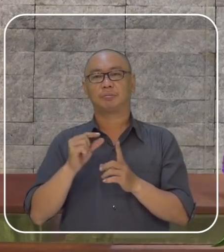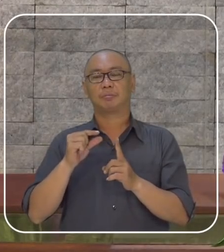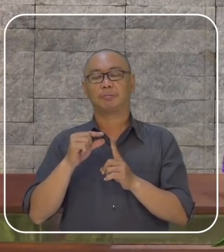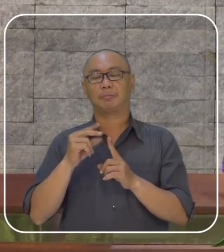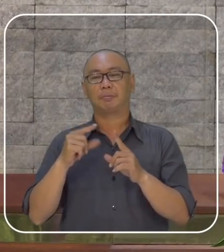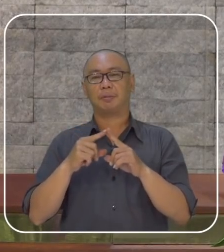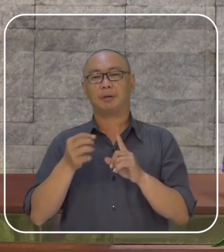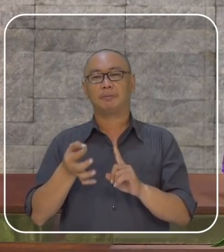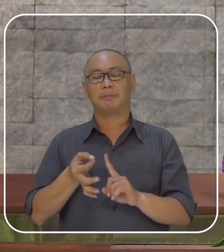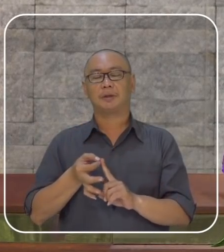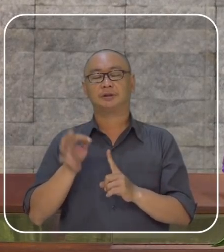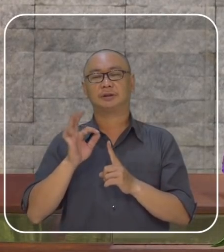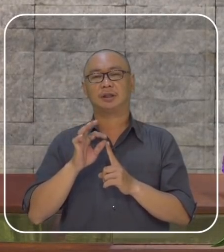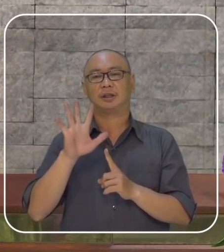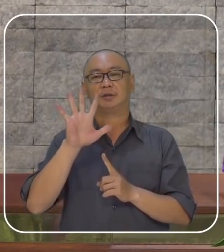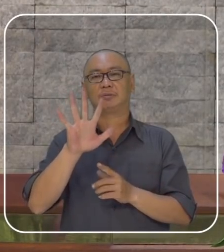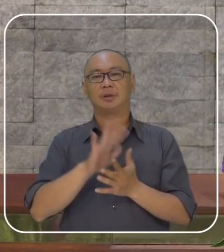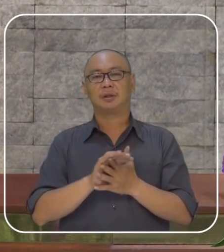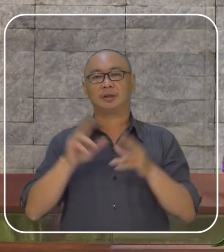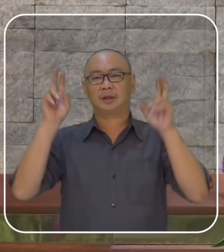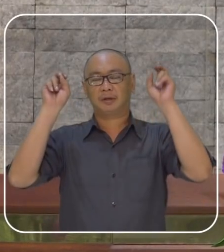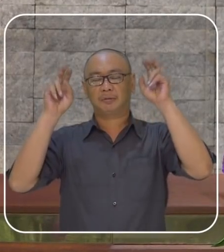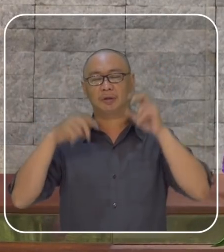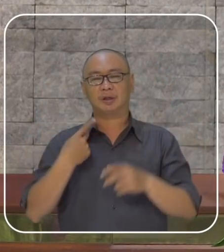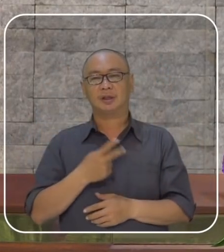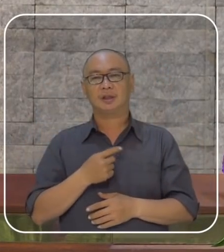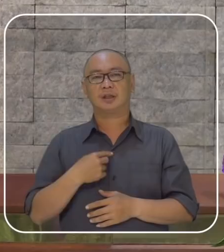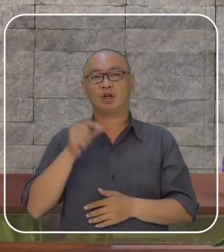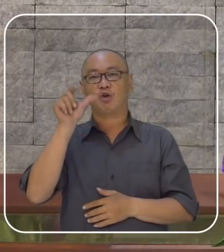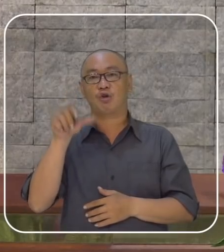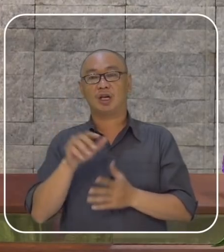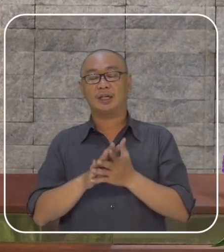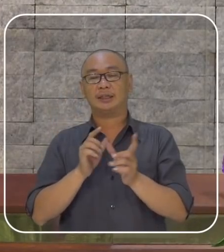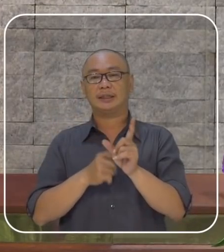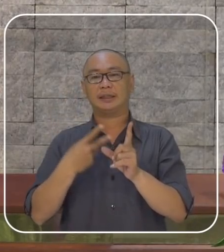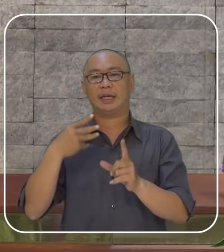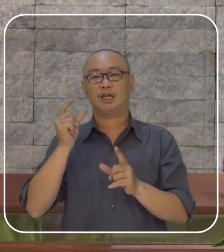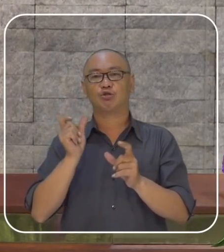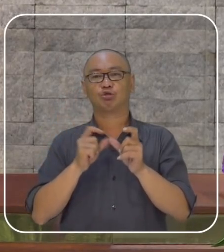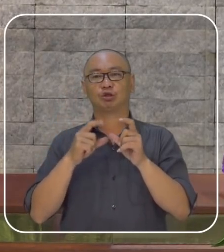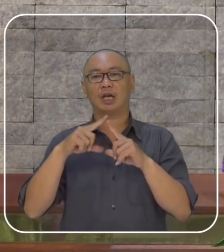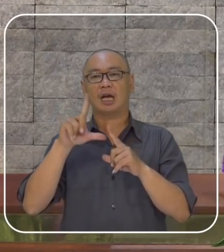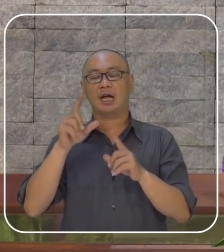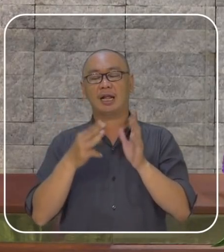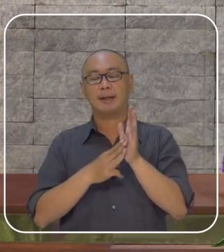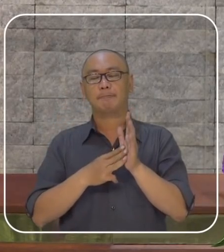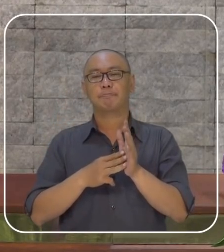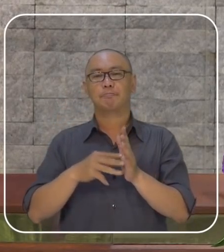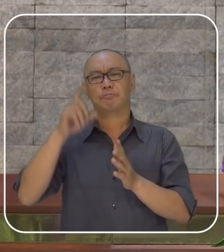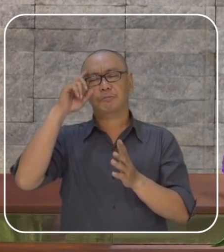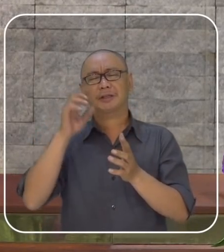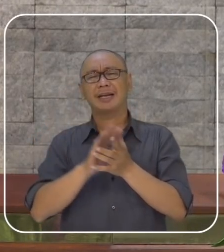kelima, dan tema kita adalah orang Yerusalem percaya atau